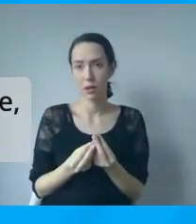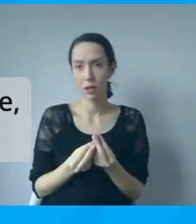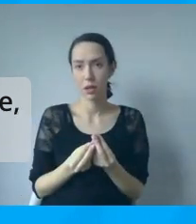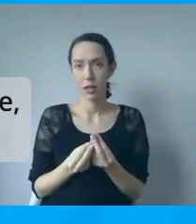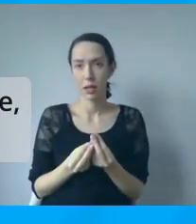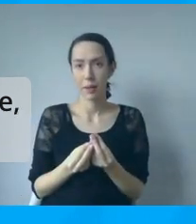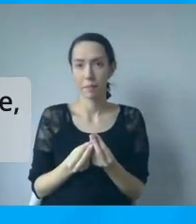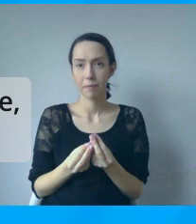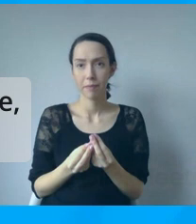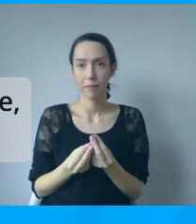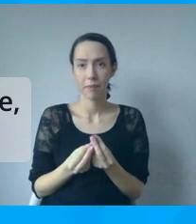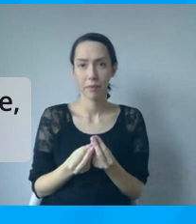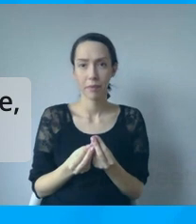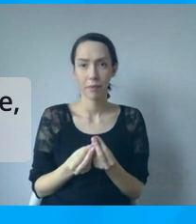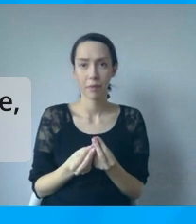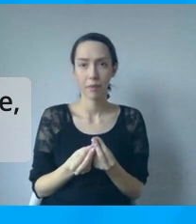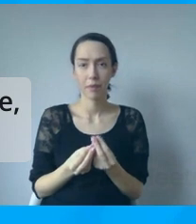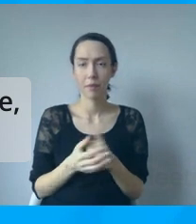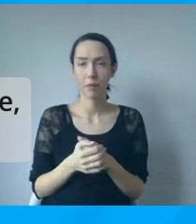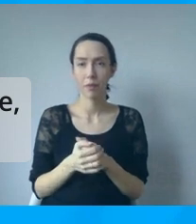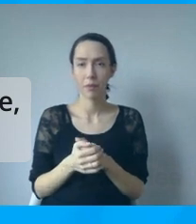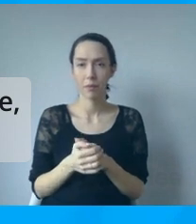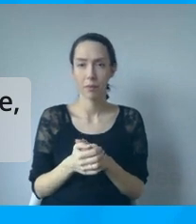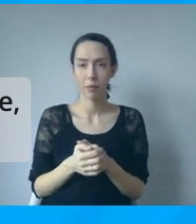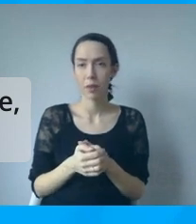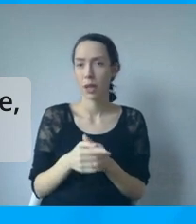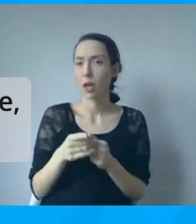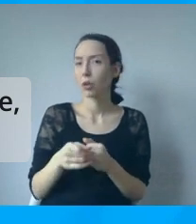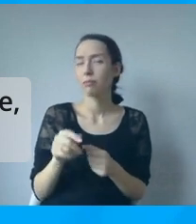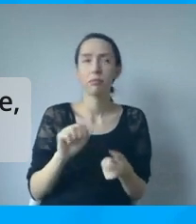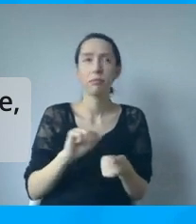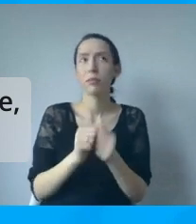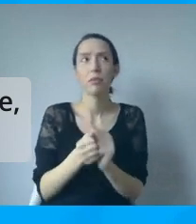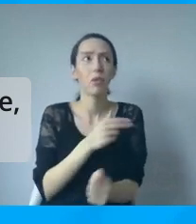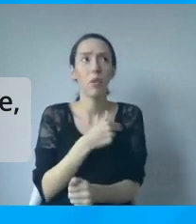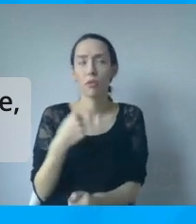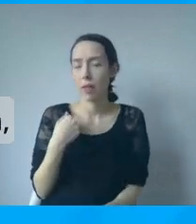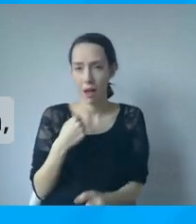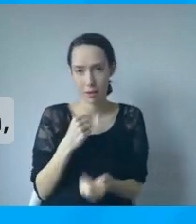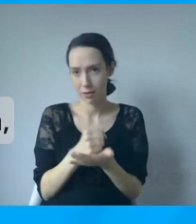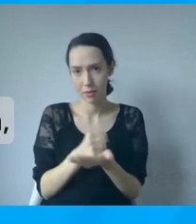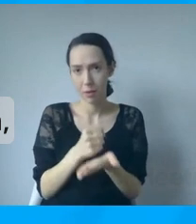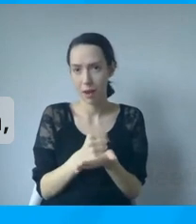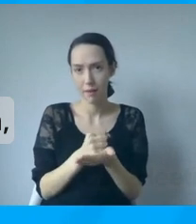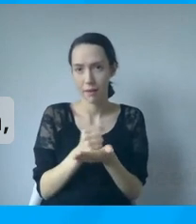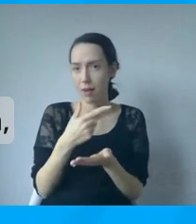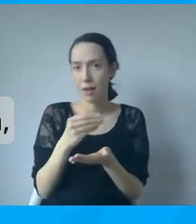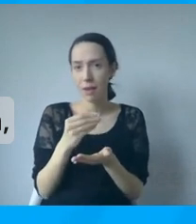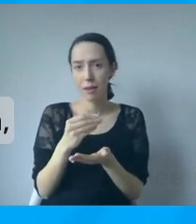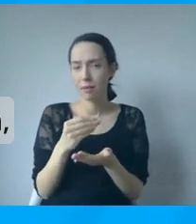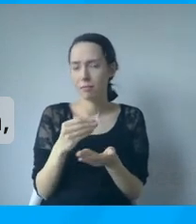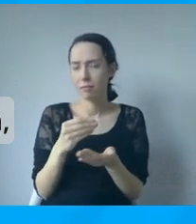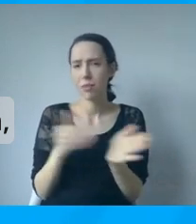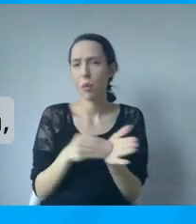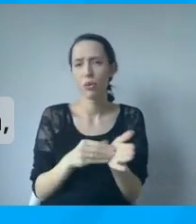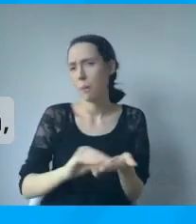no bo tak jak mówię, to są jakieś takie dane bardzo wrażliwe, nie do publicznej informacji, tak, więc no moim zdaniem tutaj ja